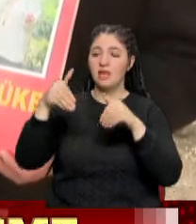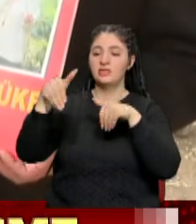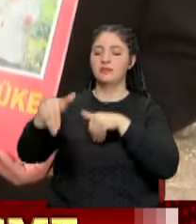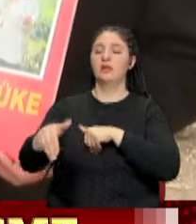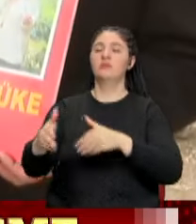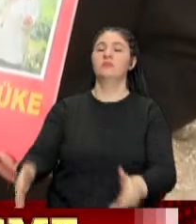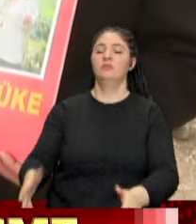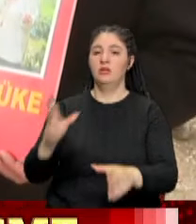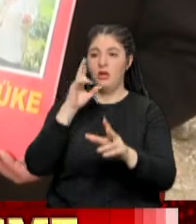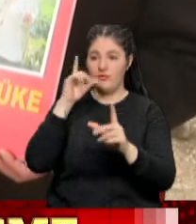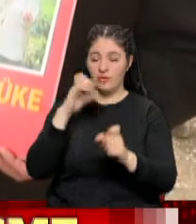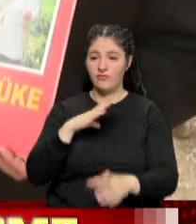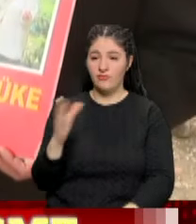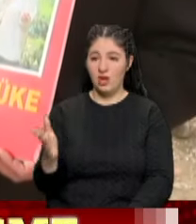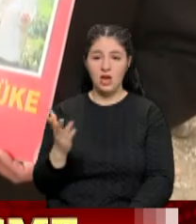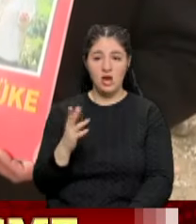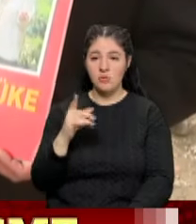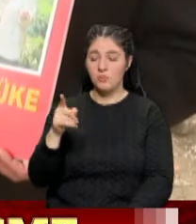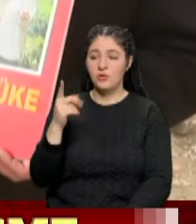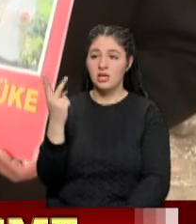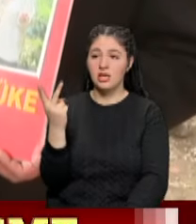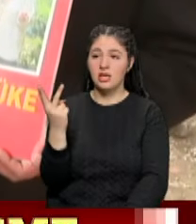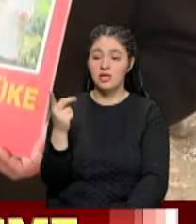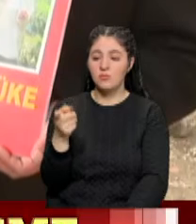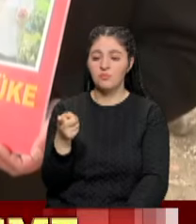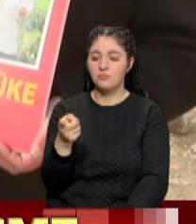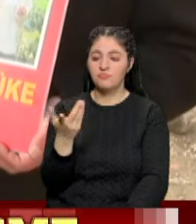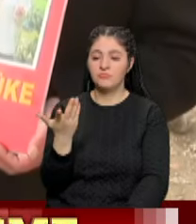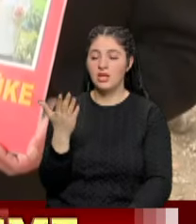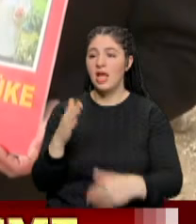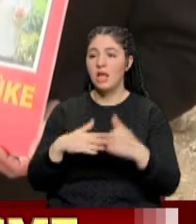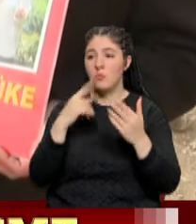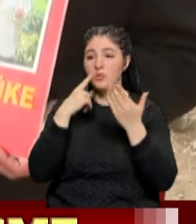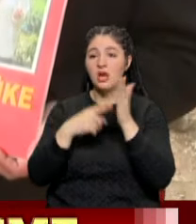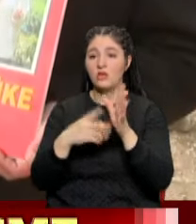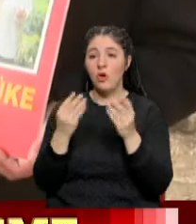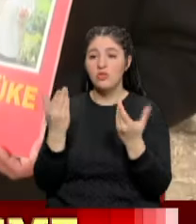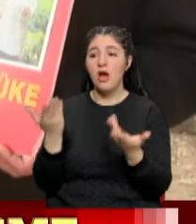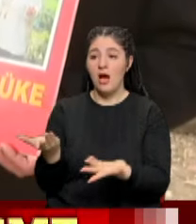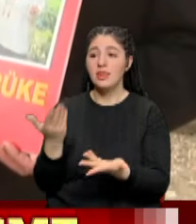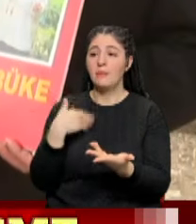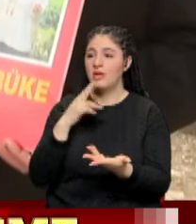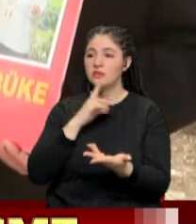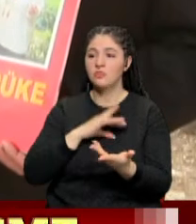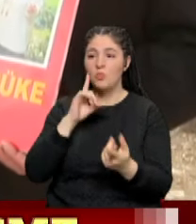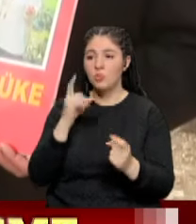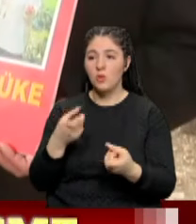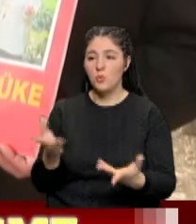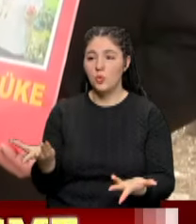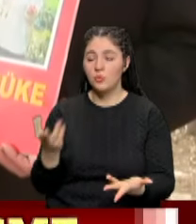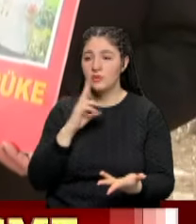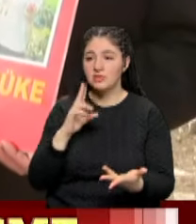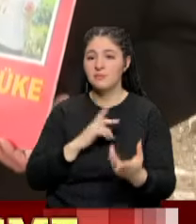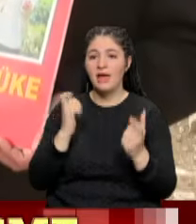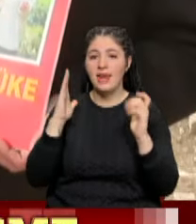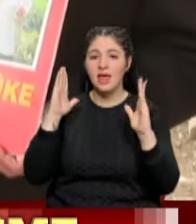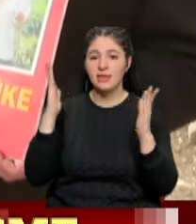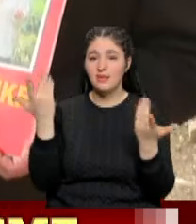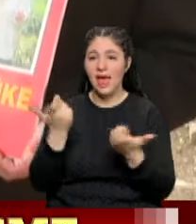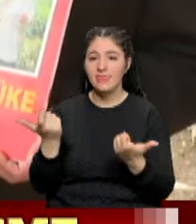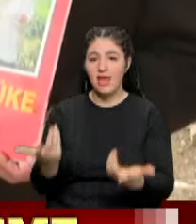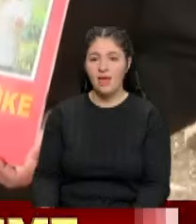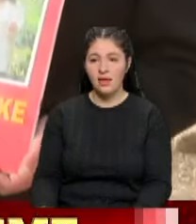var. Ama bu elimde bu kanıtlar olduğu halde ben kızıma ulaşamıyorum. Kızım nereye gitti,